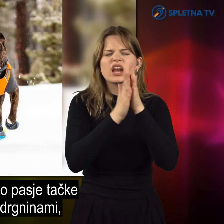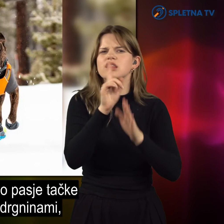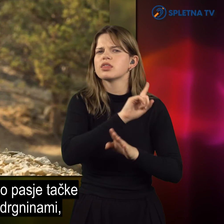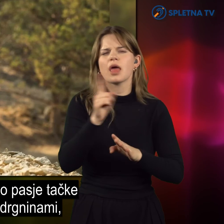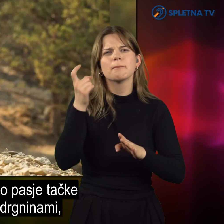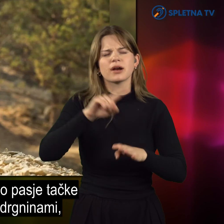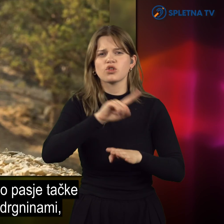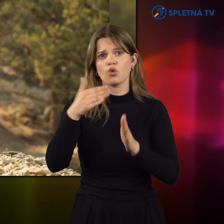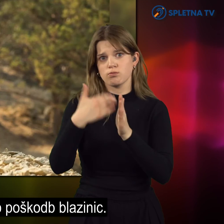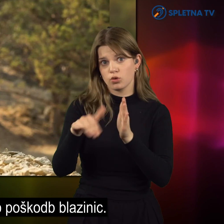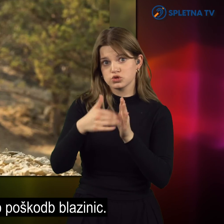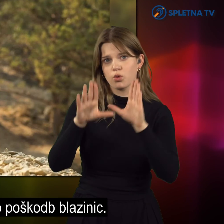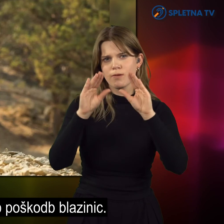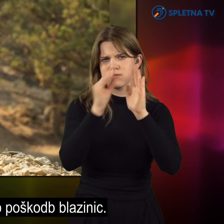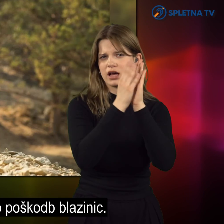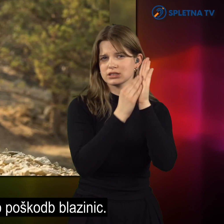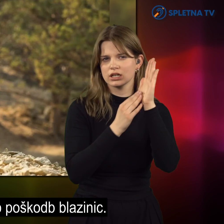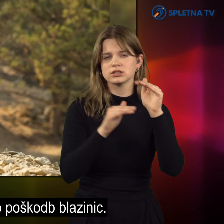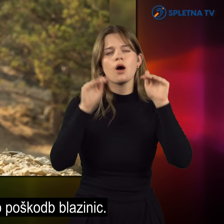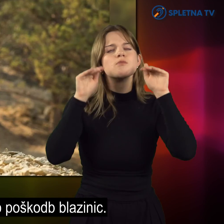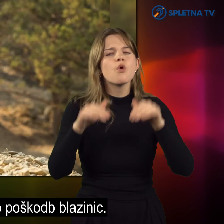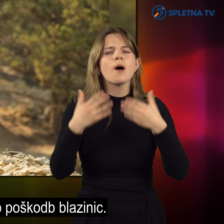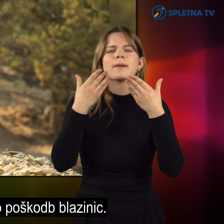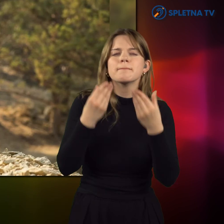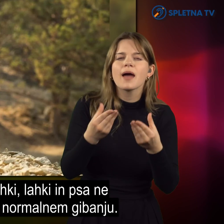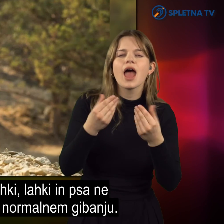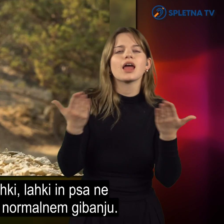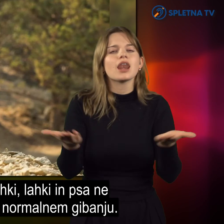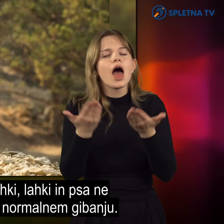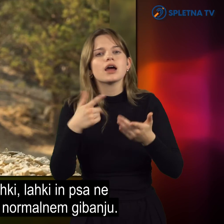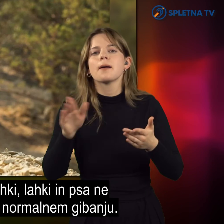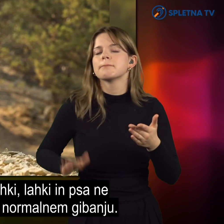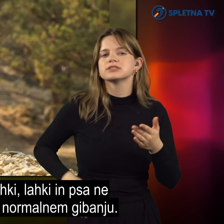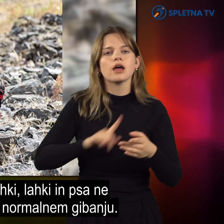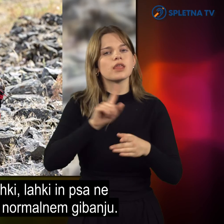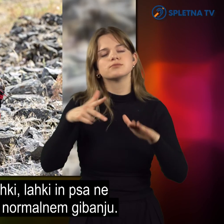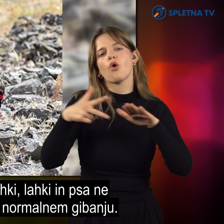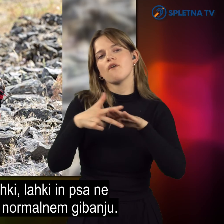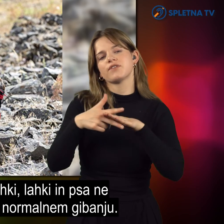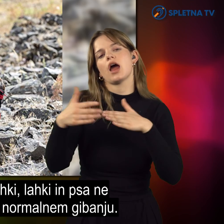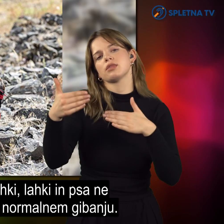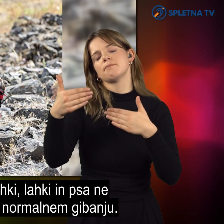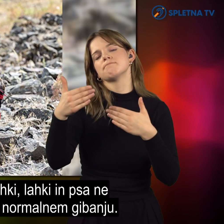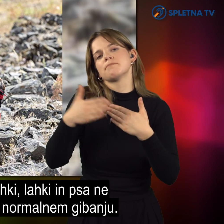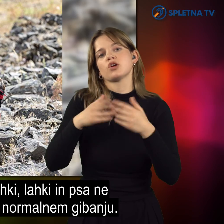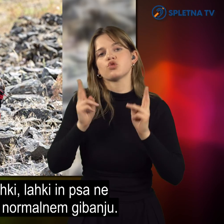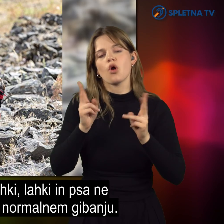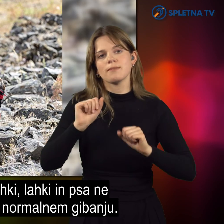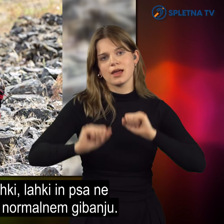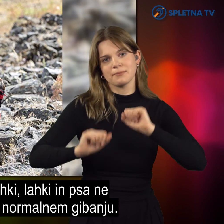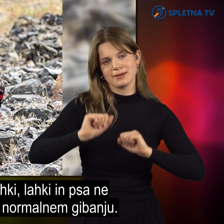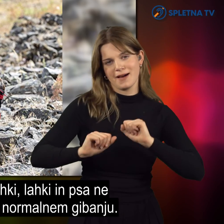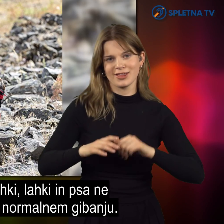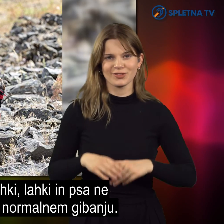pred odrgninami, da ne pride do poškodb blazinic. Biti morajo mehki, lahki in psa ne smejo ovirati